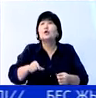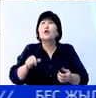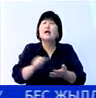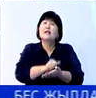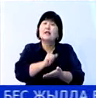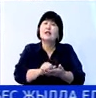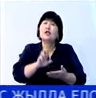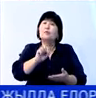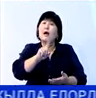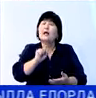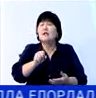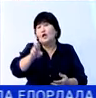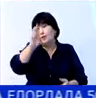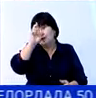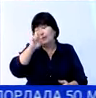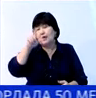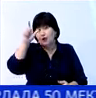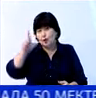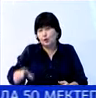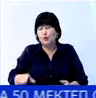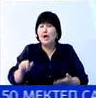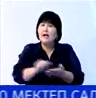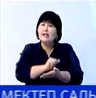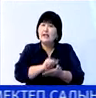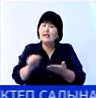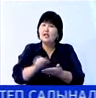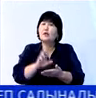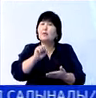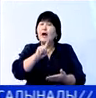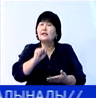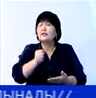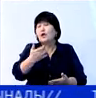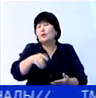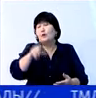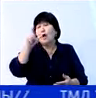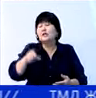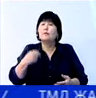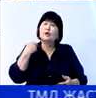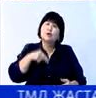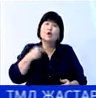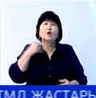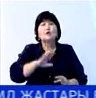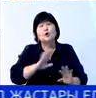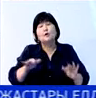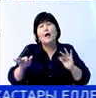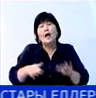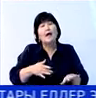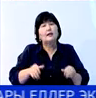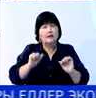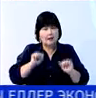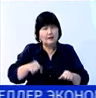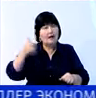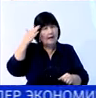басы, мемлекеттік жағы тұлғалардың деректер басы, ол азаматтардың сотталғаны, сотталмағаны, әрекет қабілеттілігі,